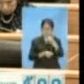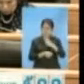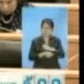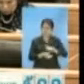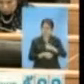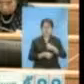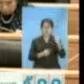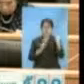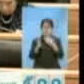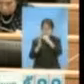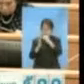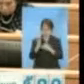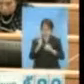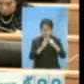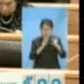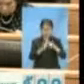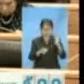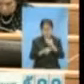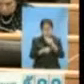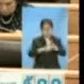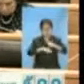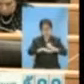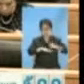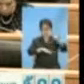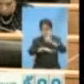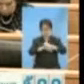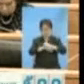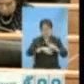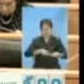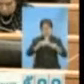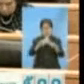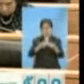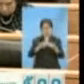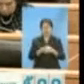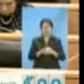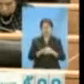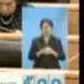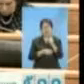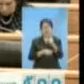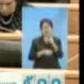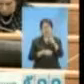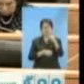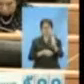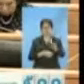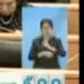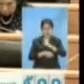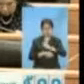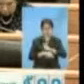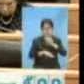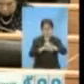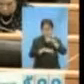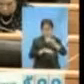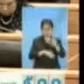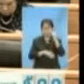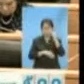หลายจังหวัดนะครับเขายกสนามกีฬาให้กับองค์กรปกครองส่วนท้องถิ่นที่สุราษฎร์ธานีบ้านผมไม่ยก